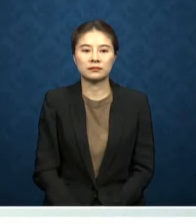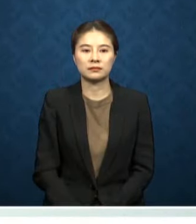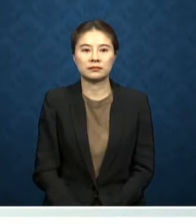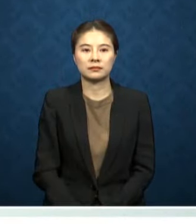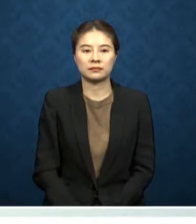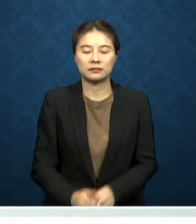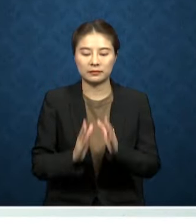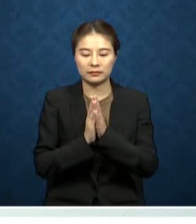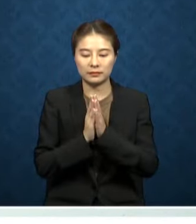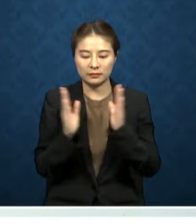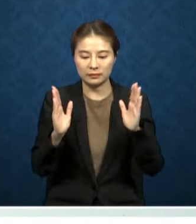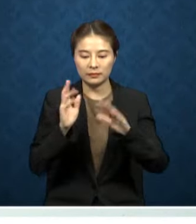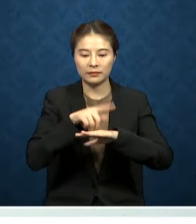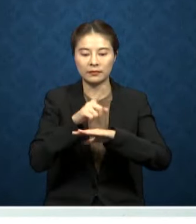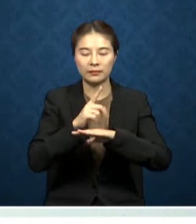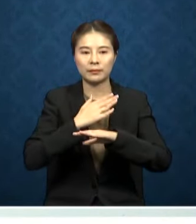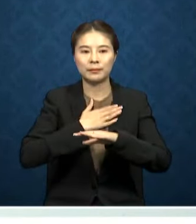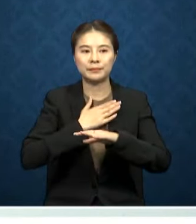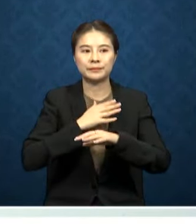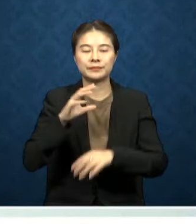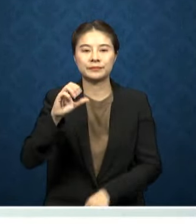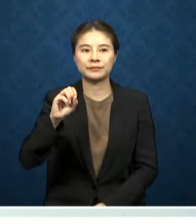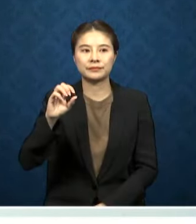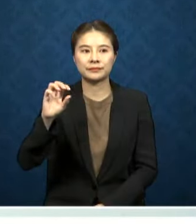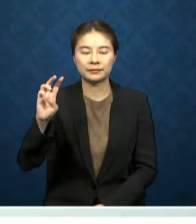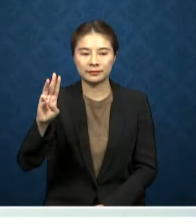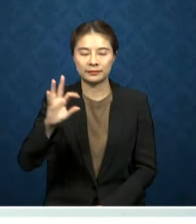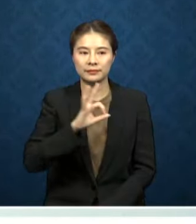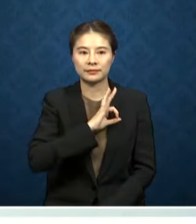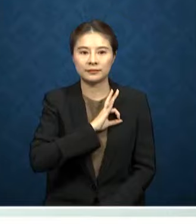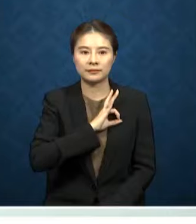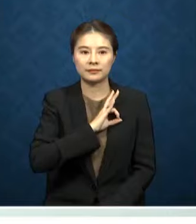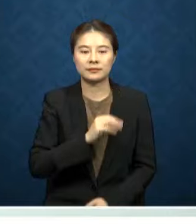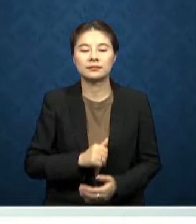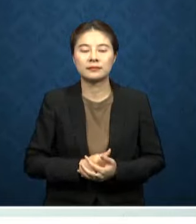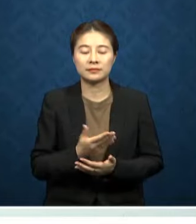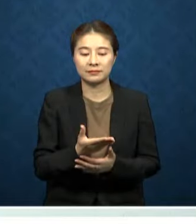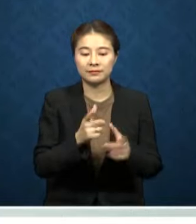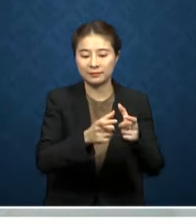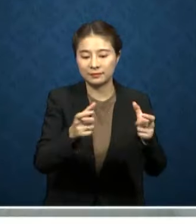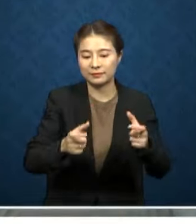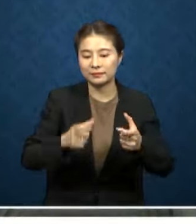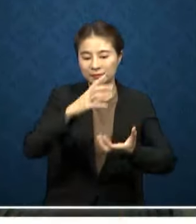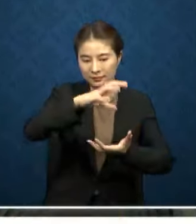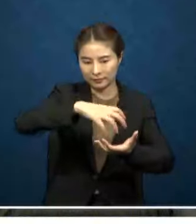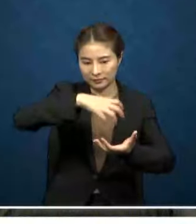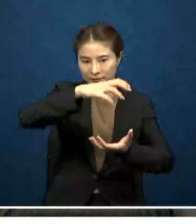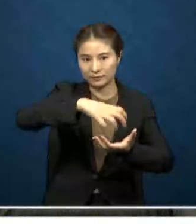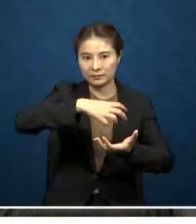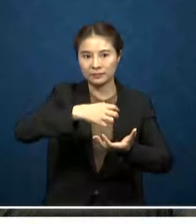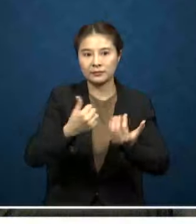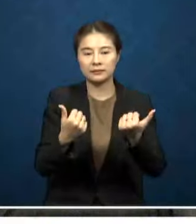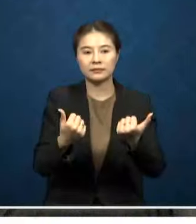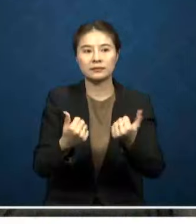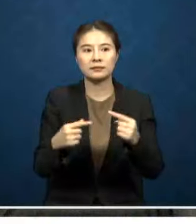ขอบคุณท่านประธานครับเชัยเงามสมาชิกวุฒิสภาท่านประธานครับรายงานชิ้นนี้เป็น